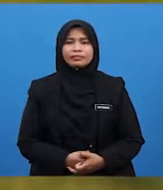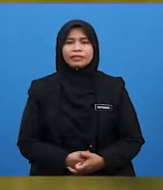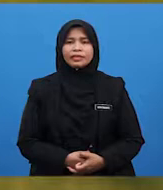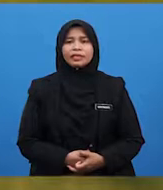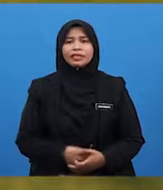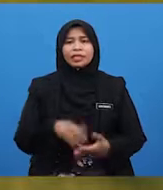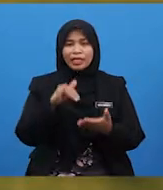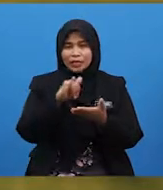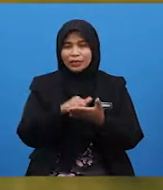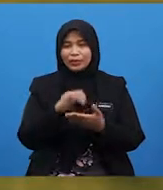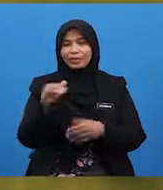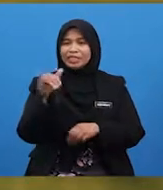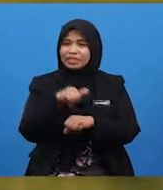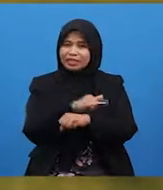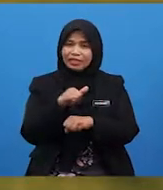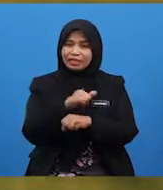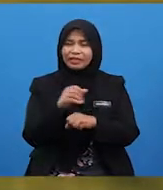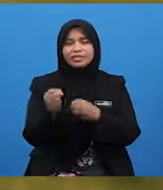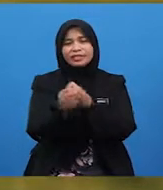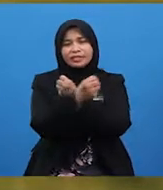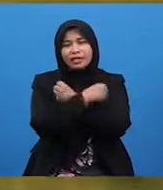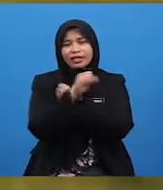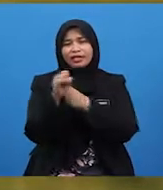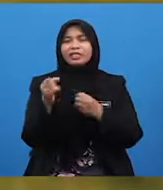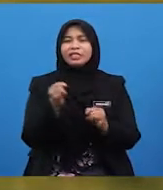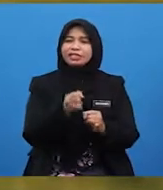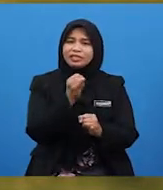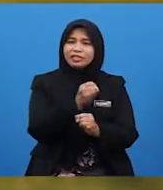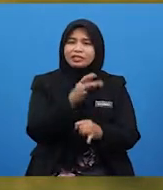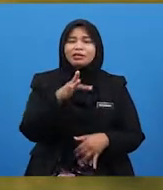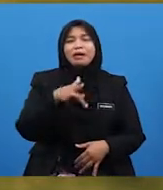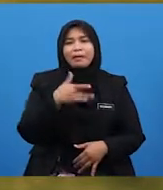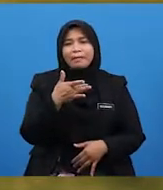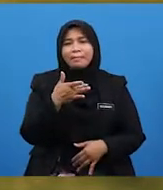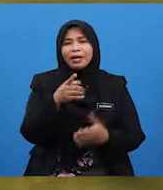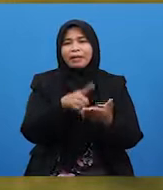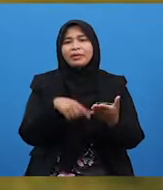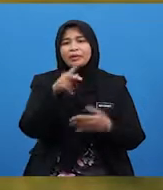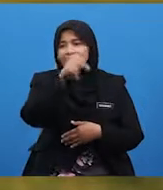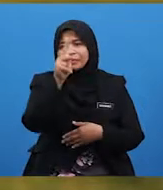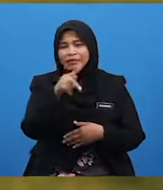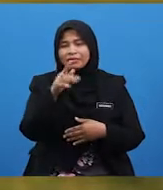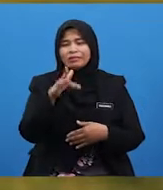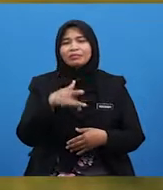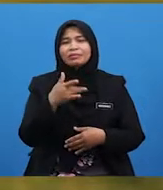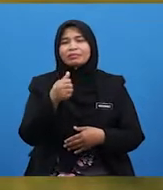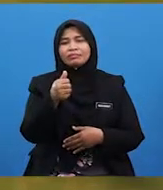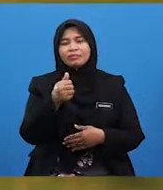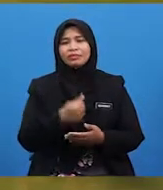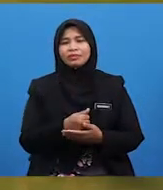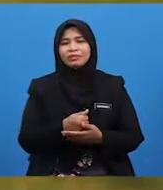Ha, itulah syair Sayangi Jiran. Apakah perasaan kamu? Tentu gembira, kan? Cikgu